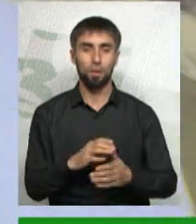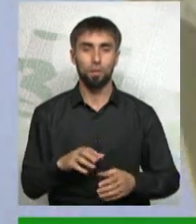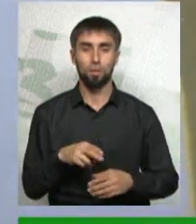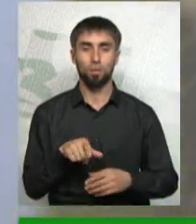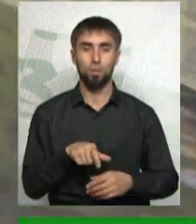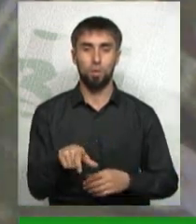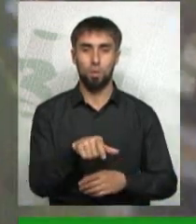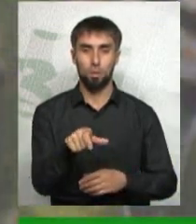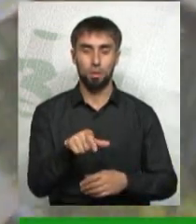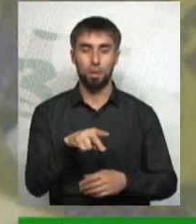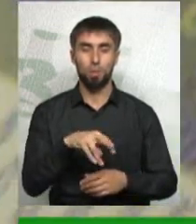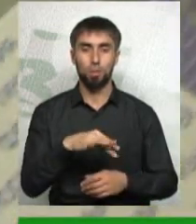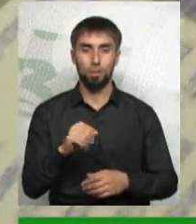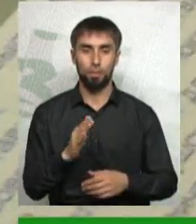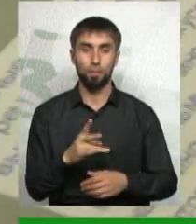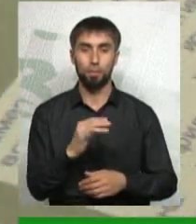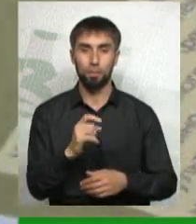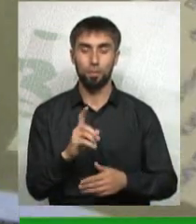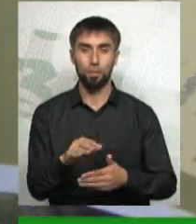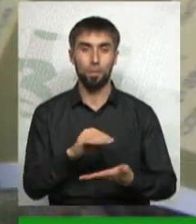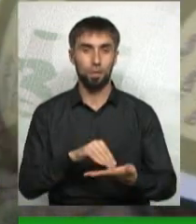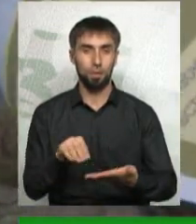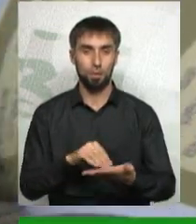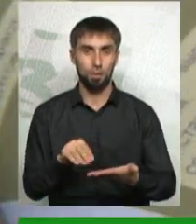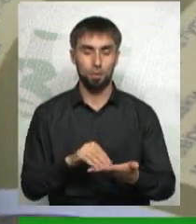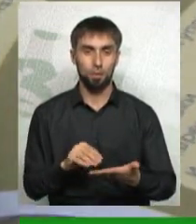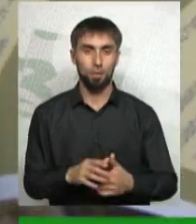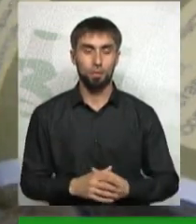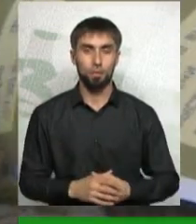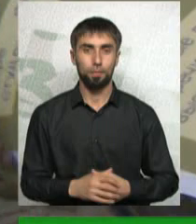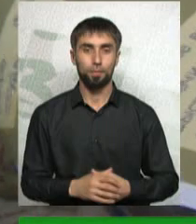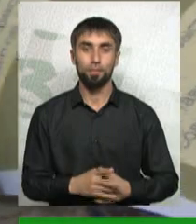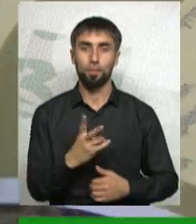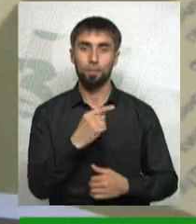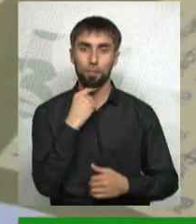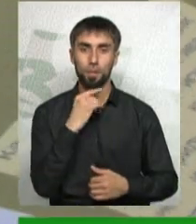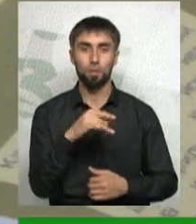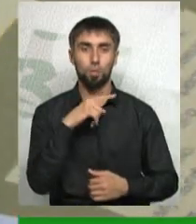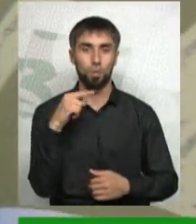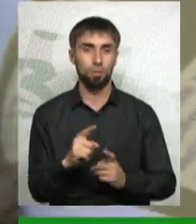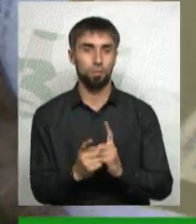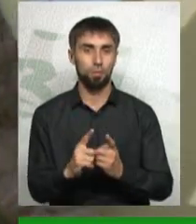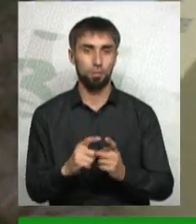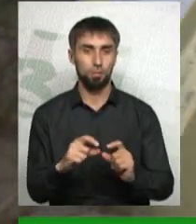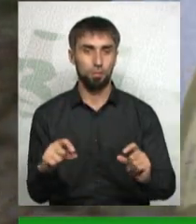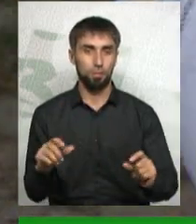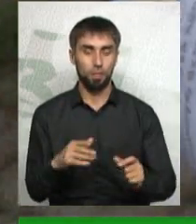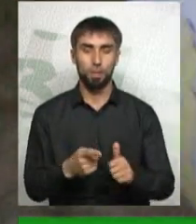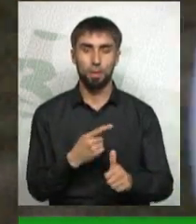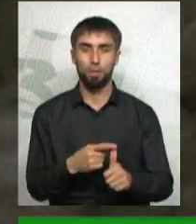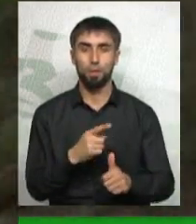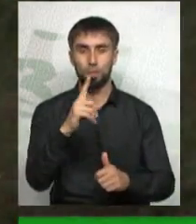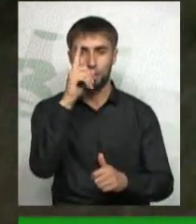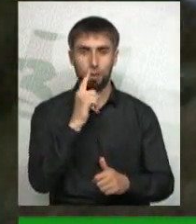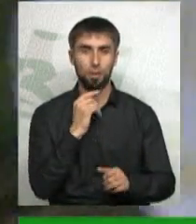дорожки, это будут плиты. На них будут выгравированы надписи на ингушском и русском языке. Это могут быть названия